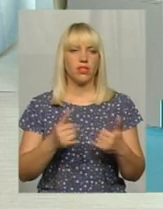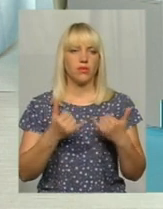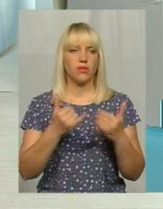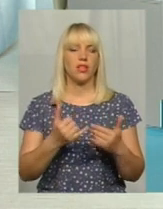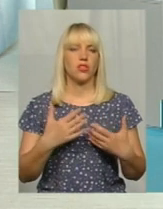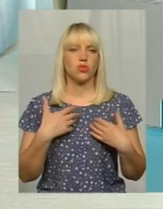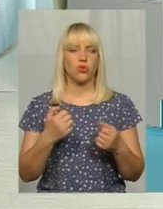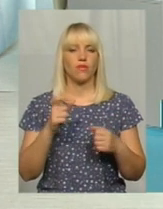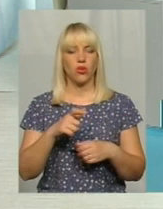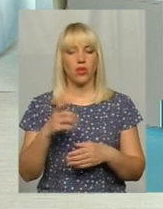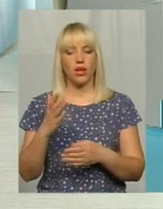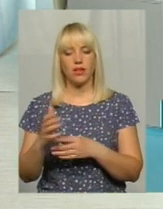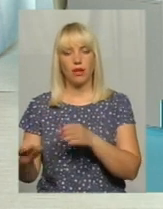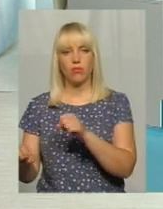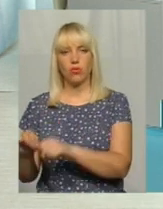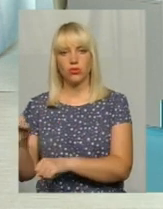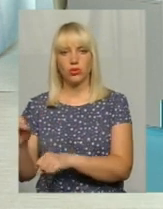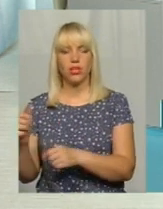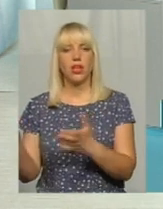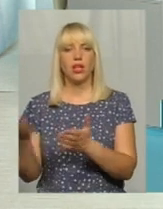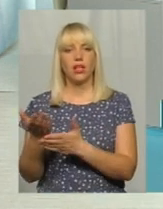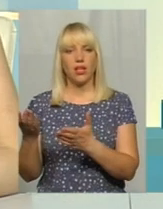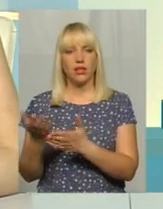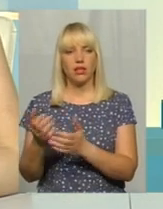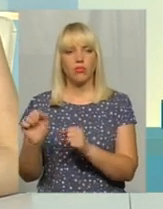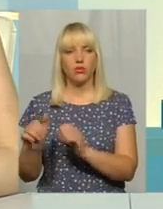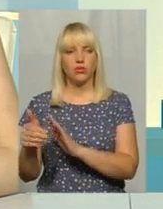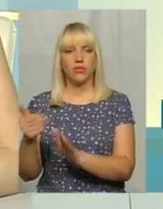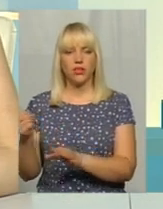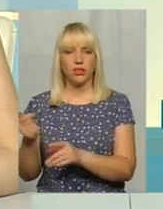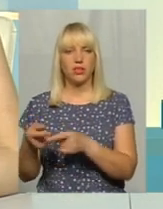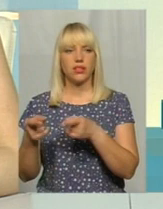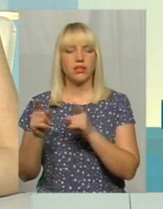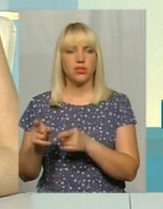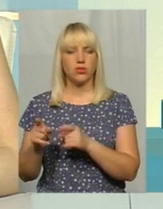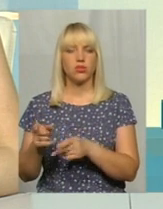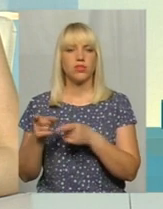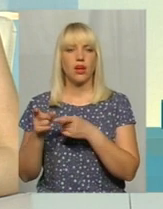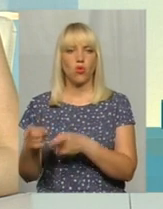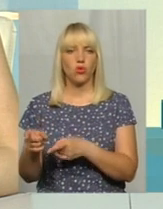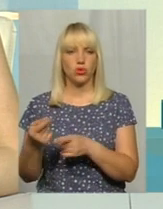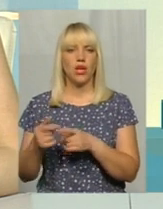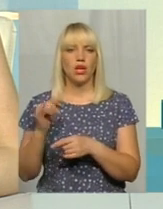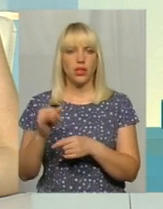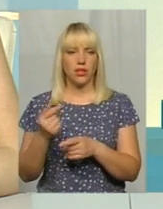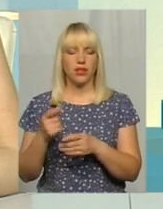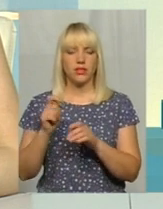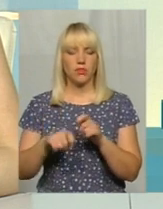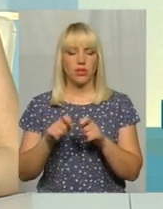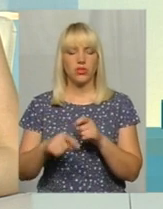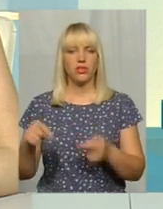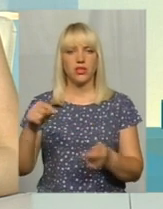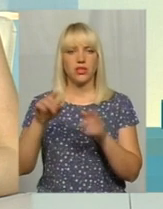людей. А є порушення, скажімо так, які можуть викликати дійсно певну загрозу. Тоді інспектор, згідно вимог